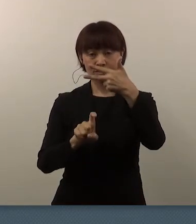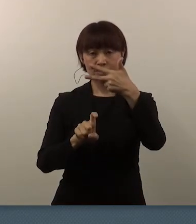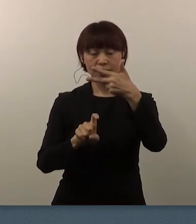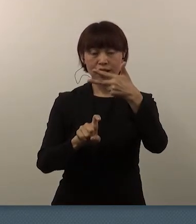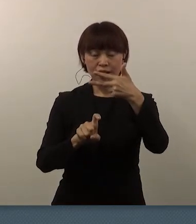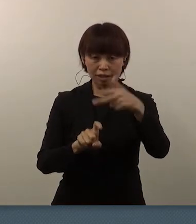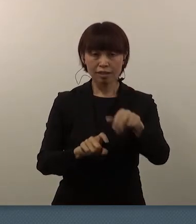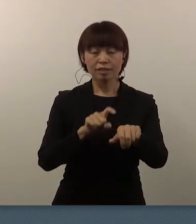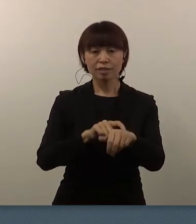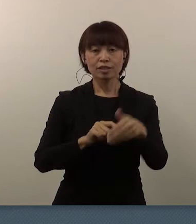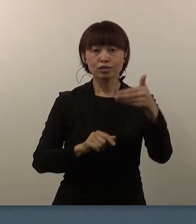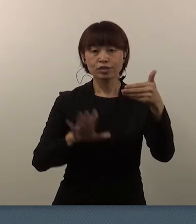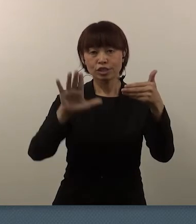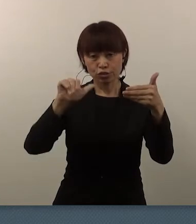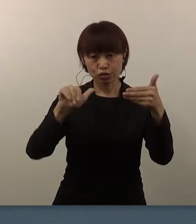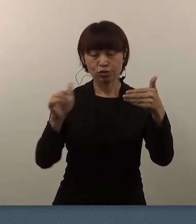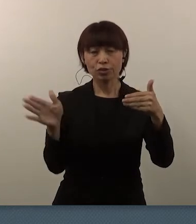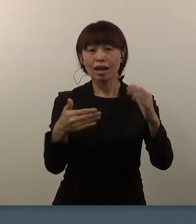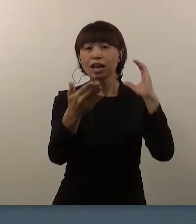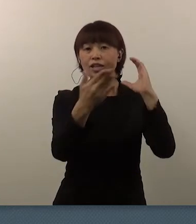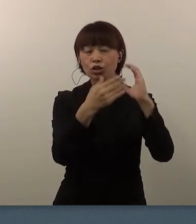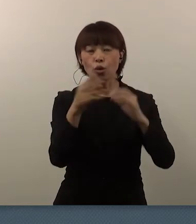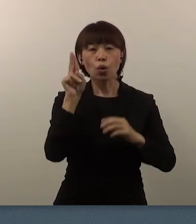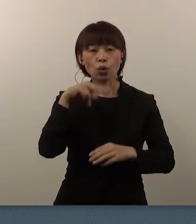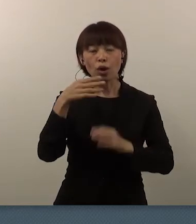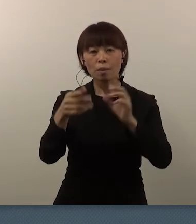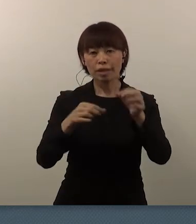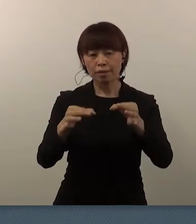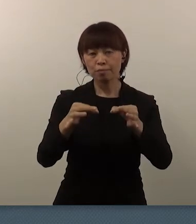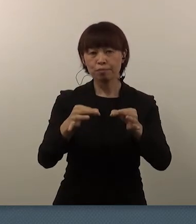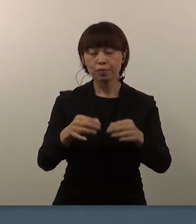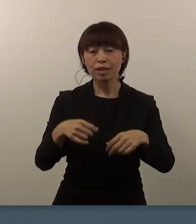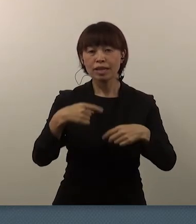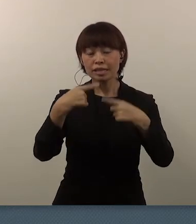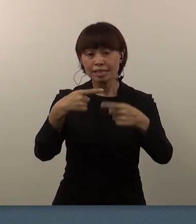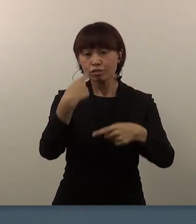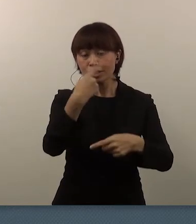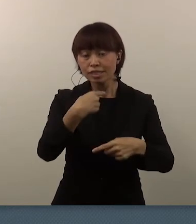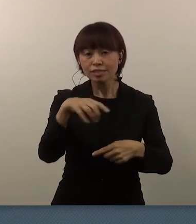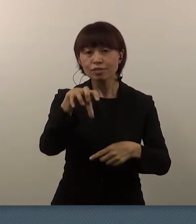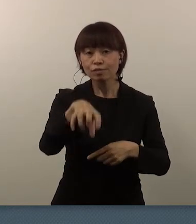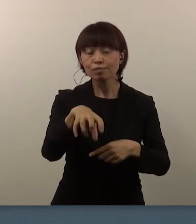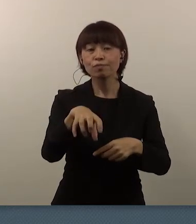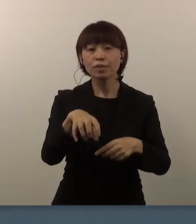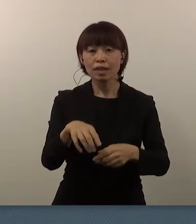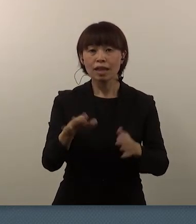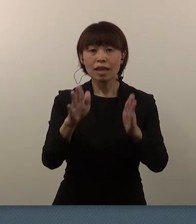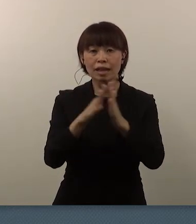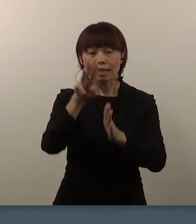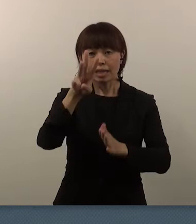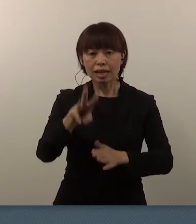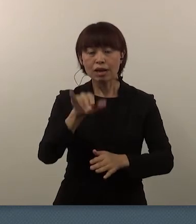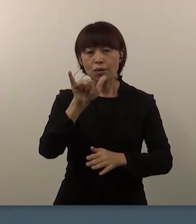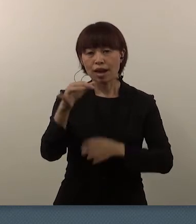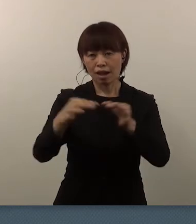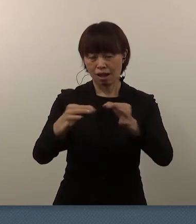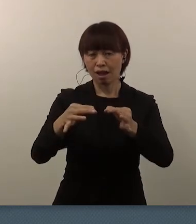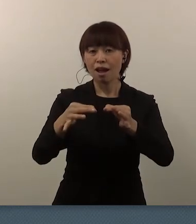45分から、総合横浜店正面入り口前にて行われる神奈川屋のオープニングセレモニーに出席